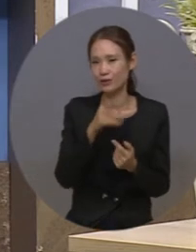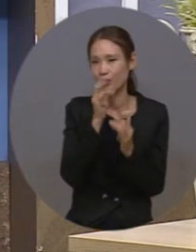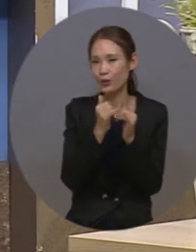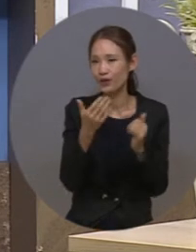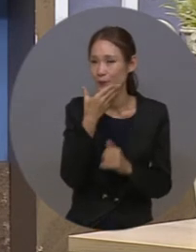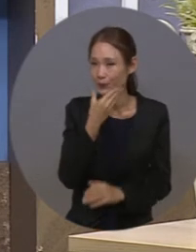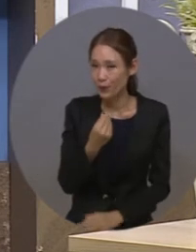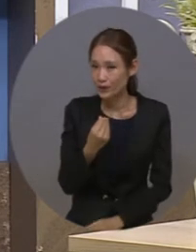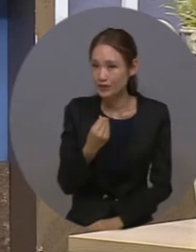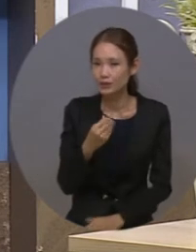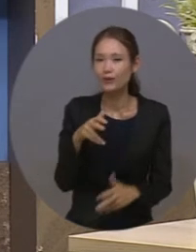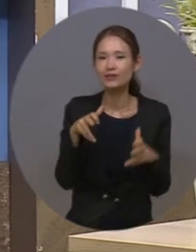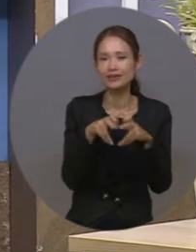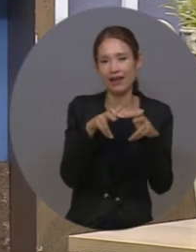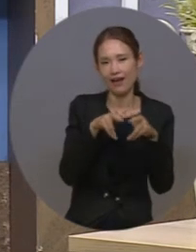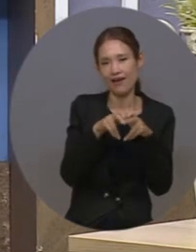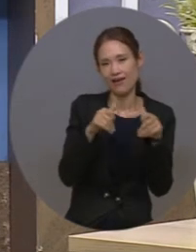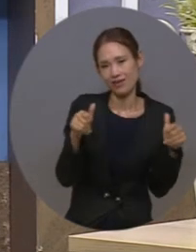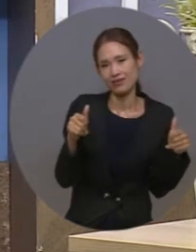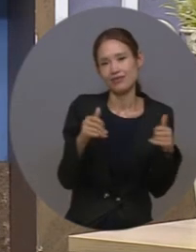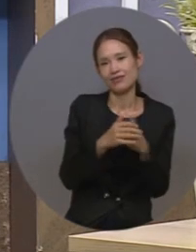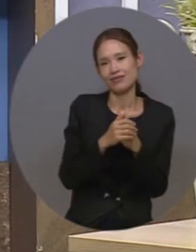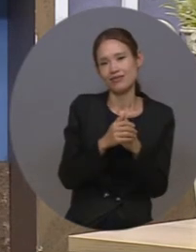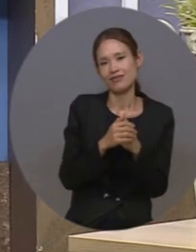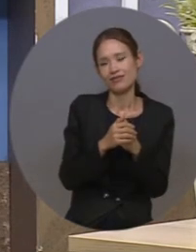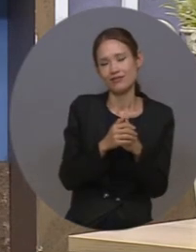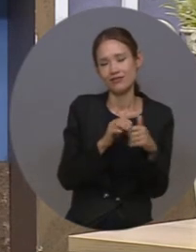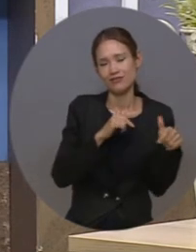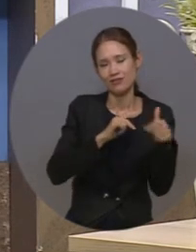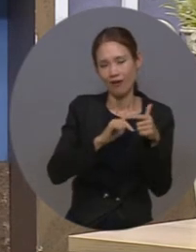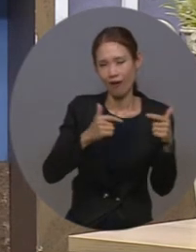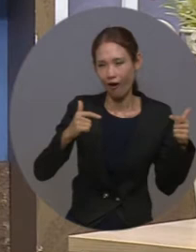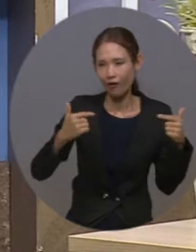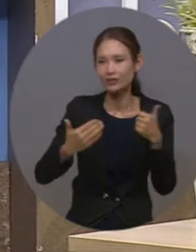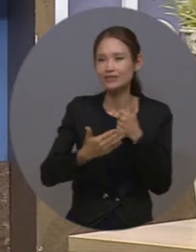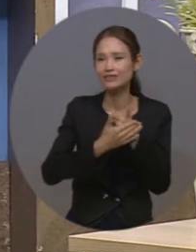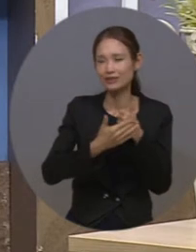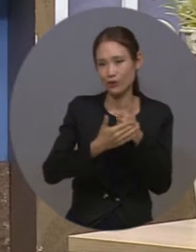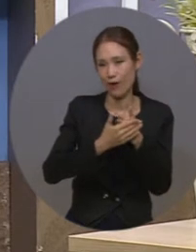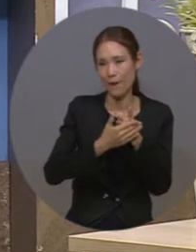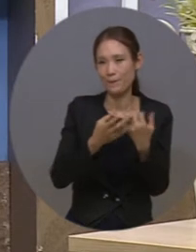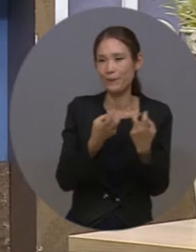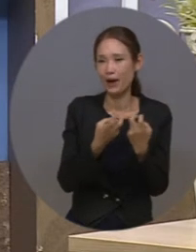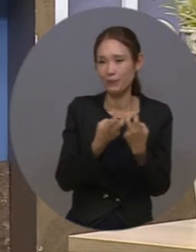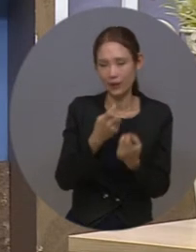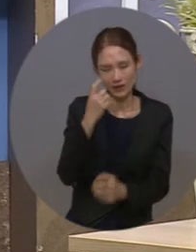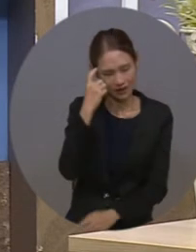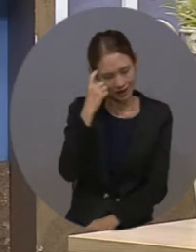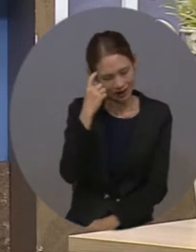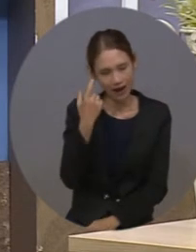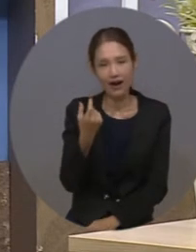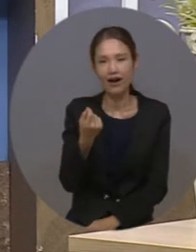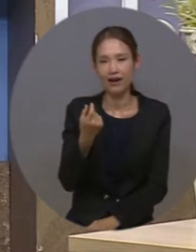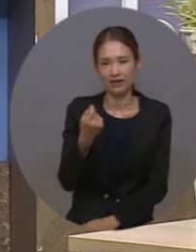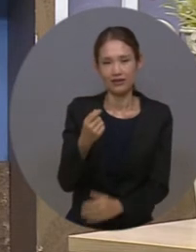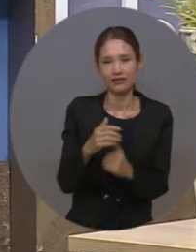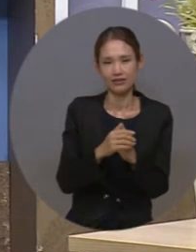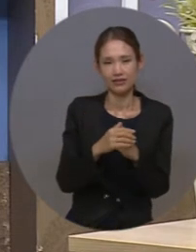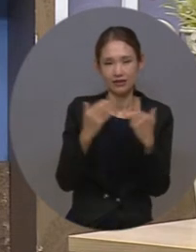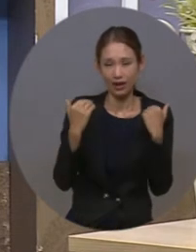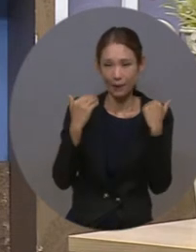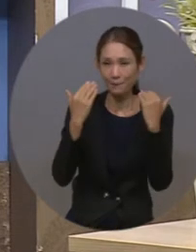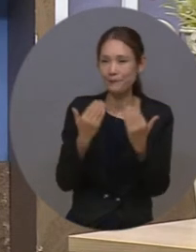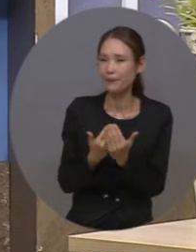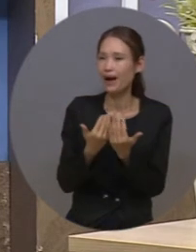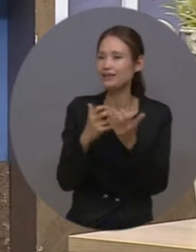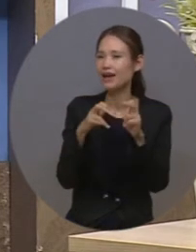아니라 장애인 네네. 분들에 대해서도 또 뭐 여러 지원책에 대해서 생각을 하신 것 같은데 발달